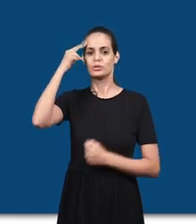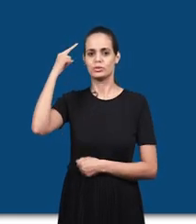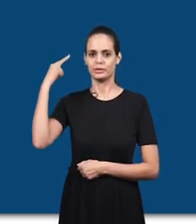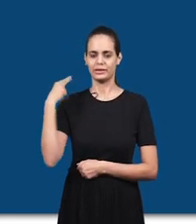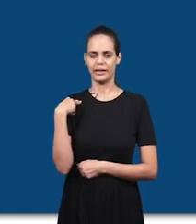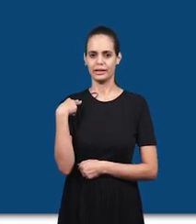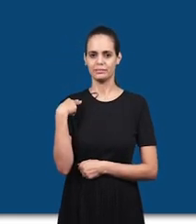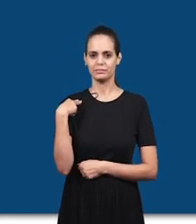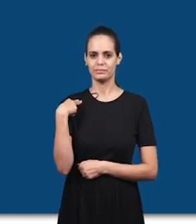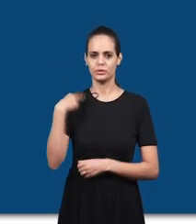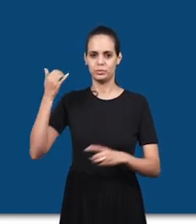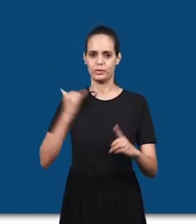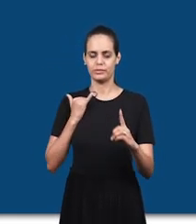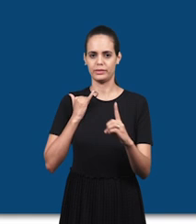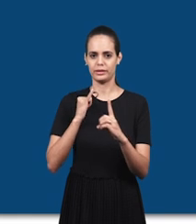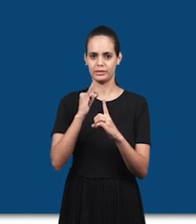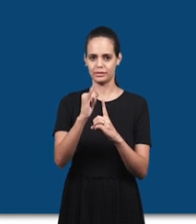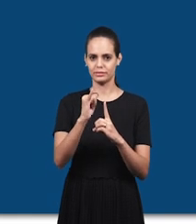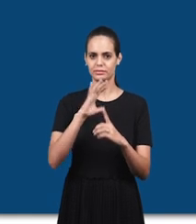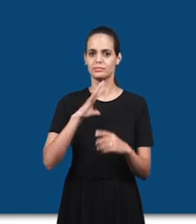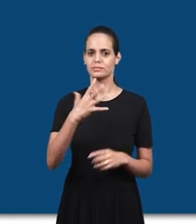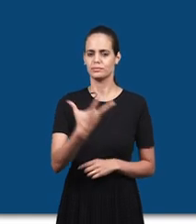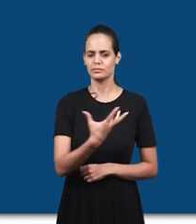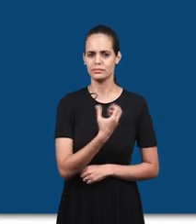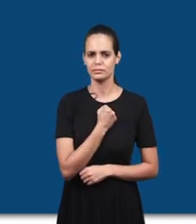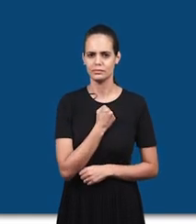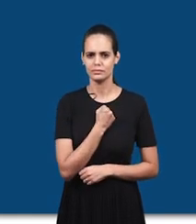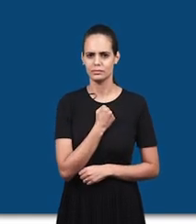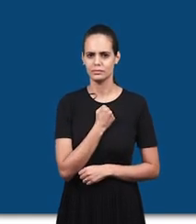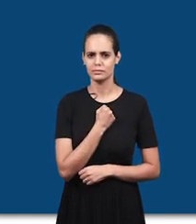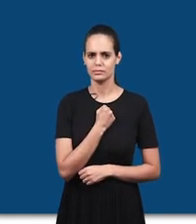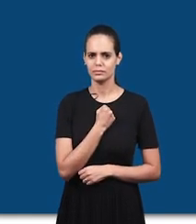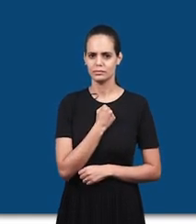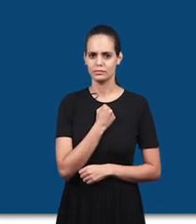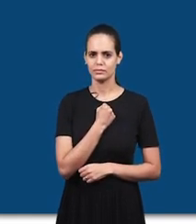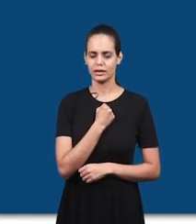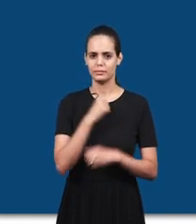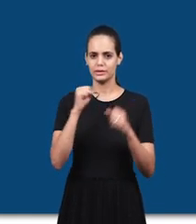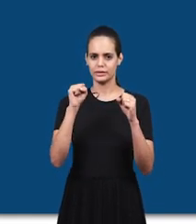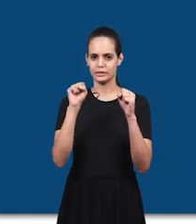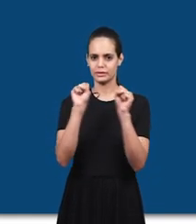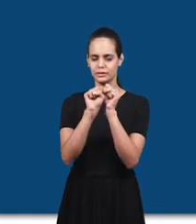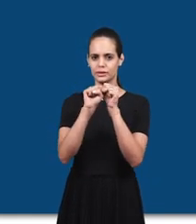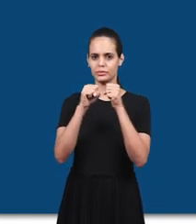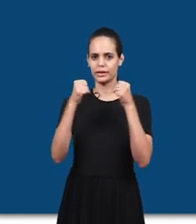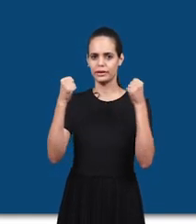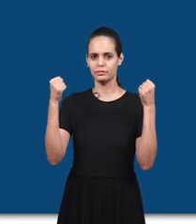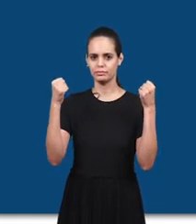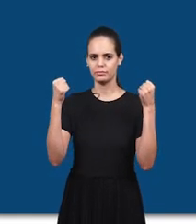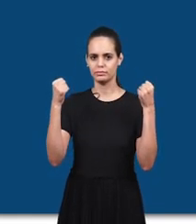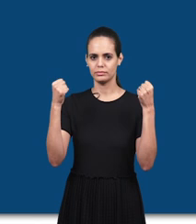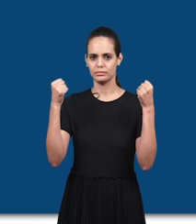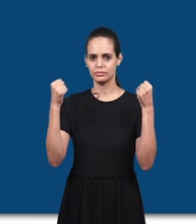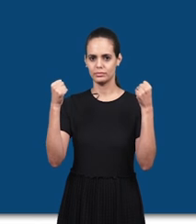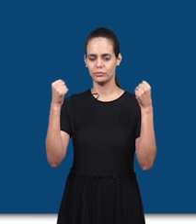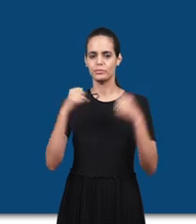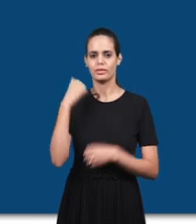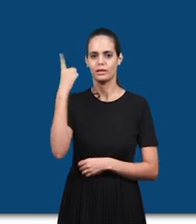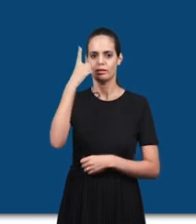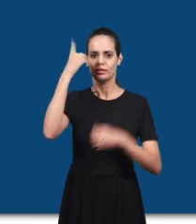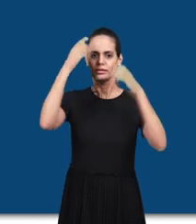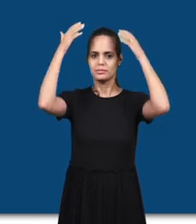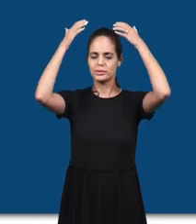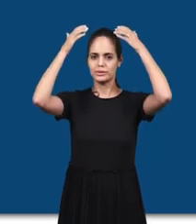prophète, Josué le dominateur, celui qui vainc, Samson le